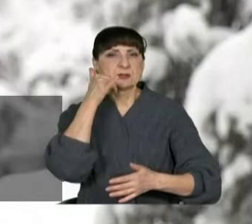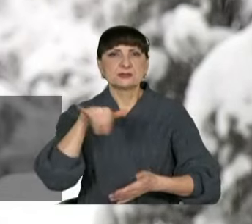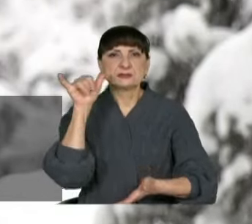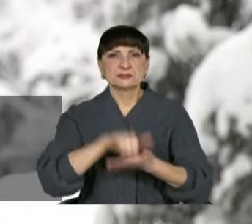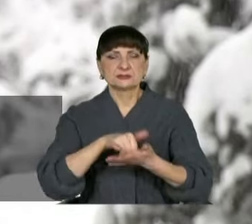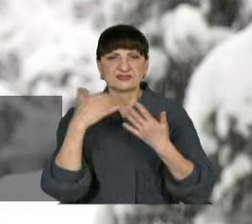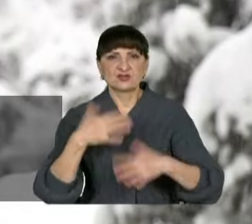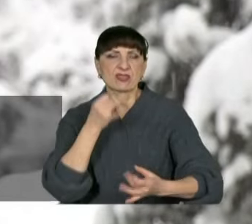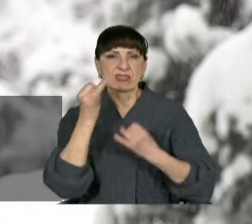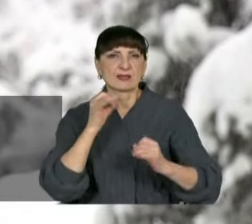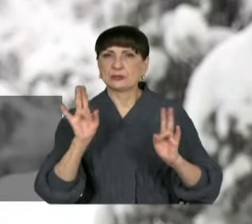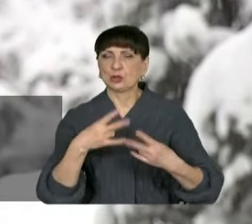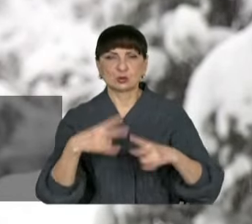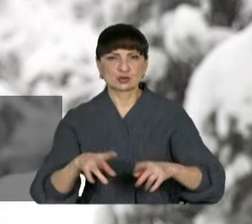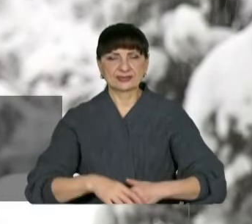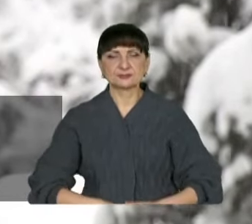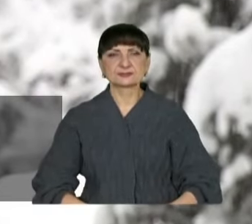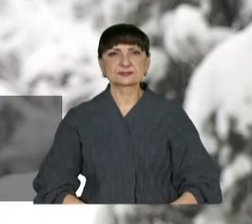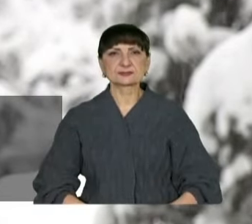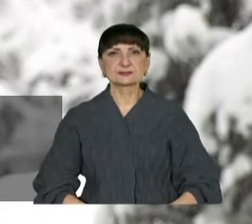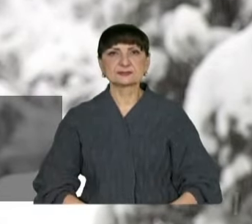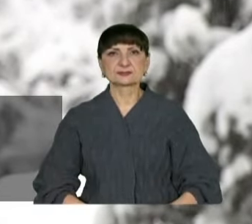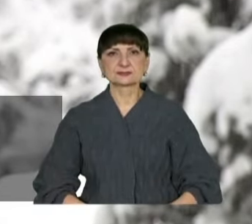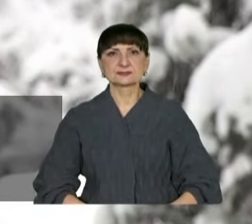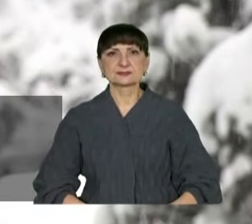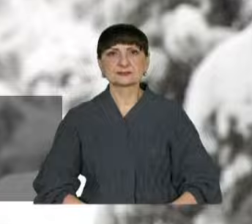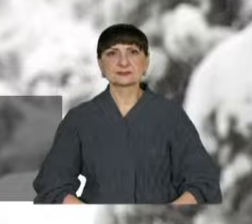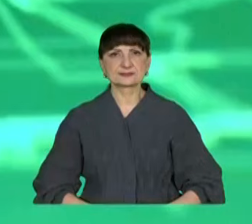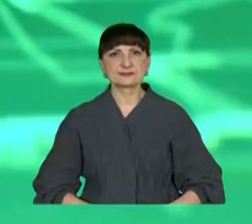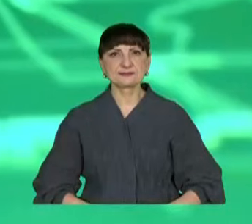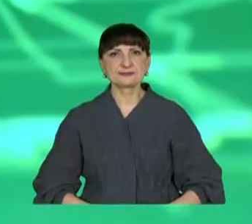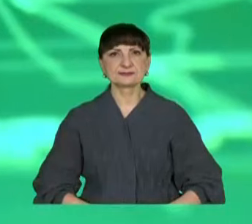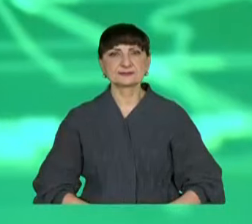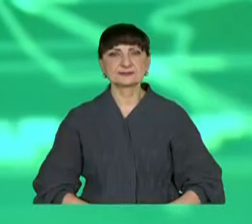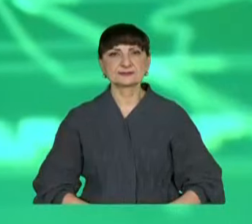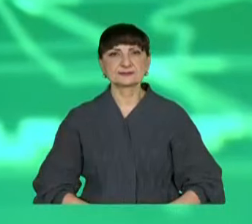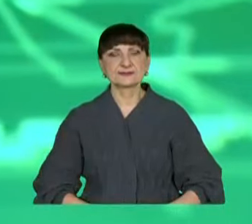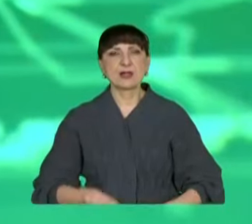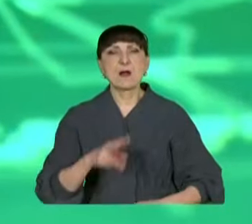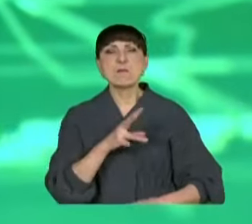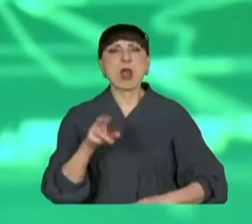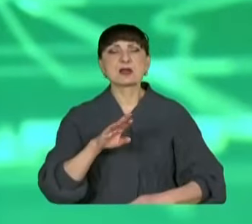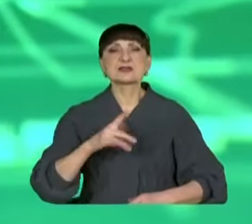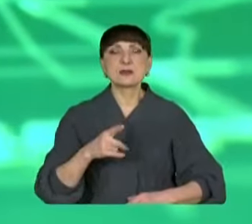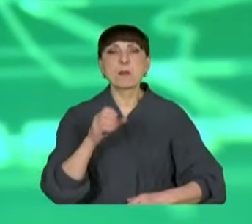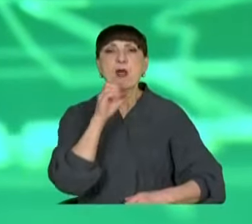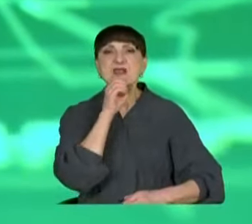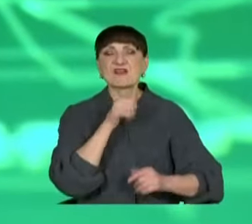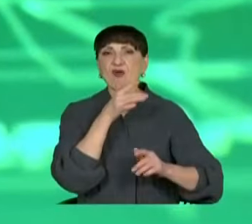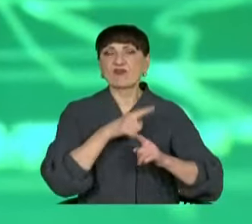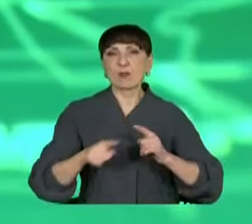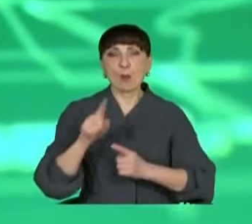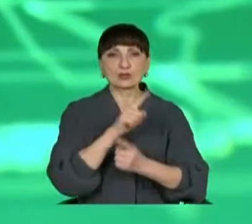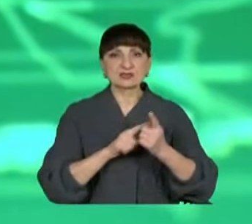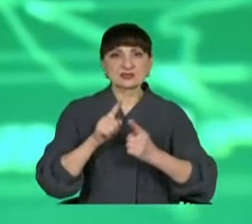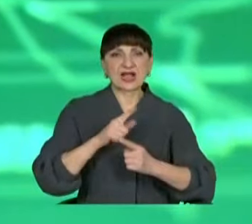трубку. Аида Иманали, Медет Саматова, Гани Калулов, телеканал Алматы. Миллиард тенге похитили во время